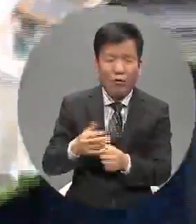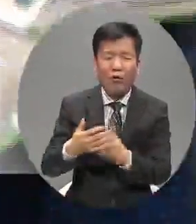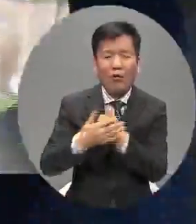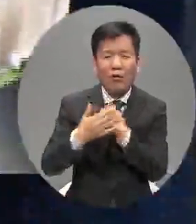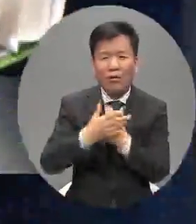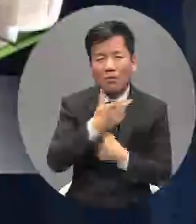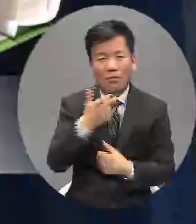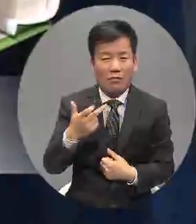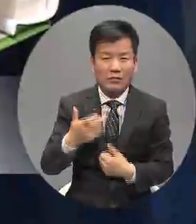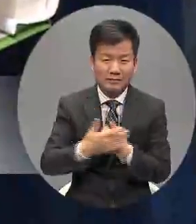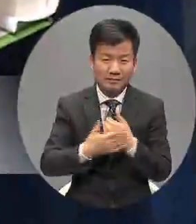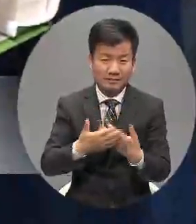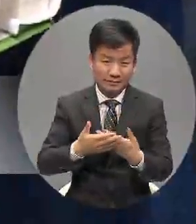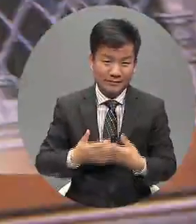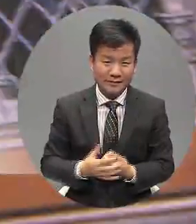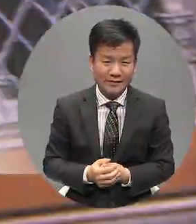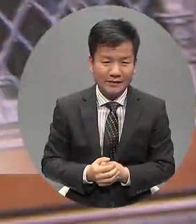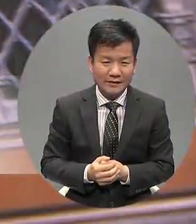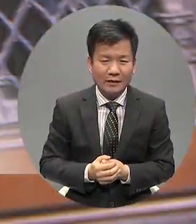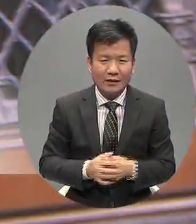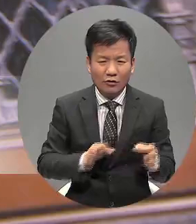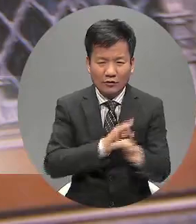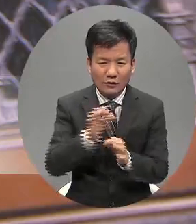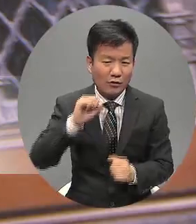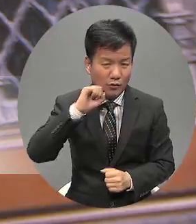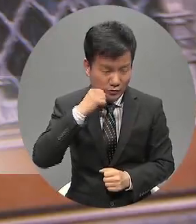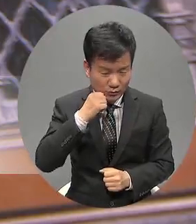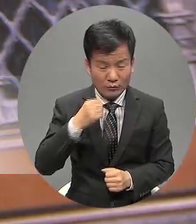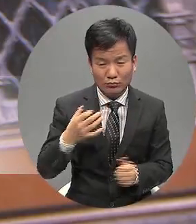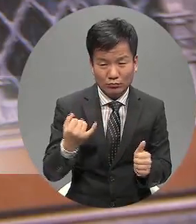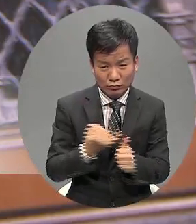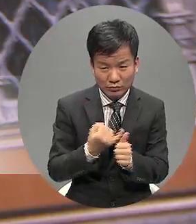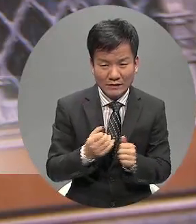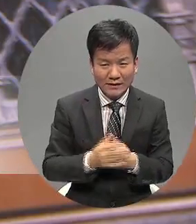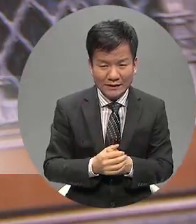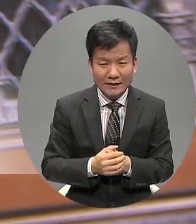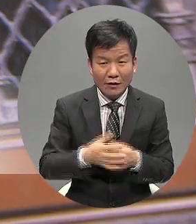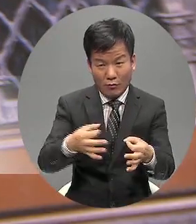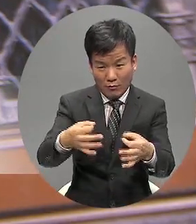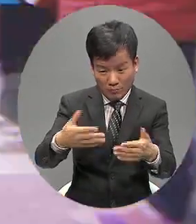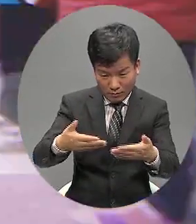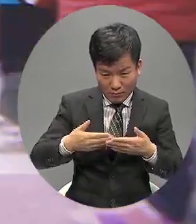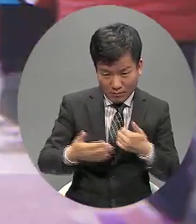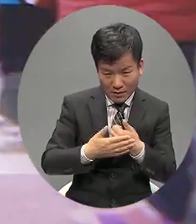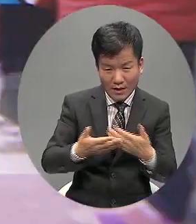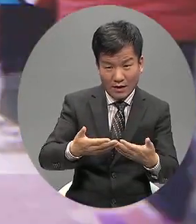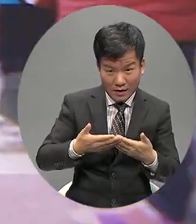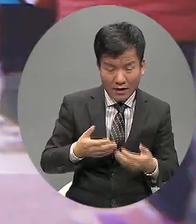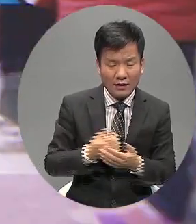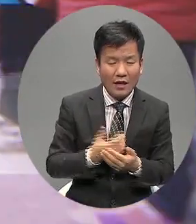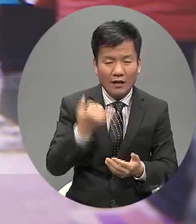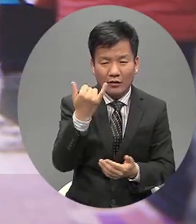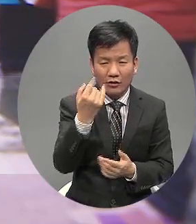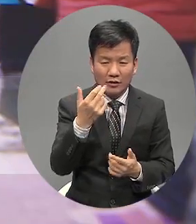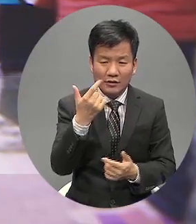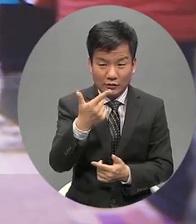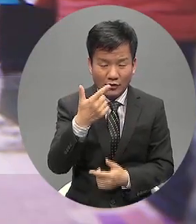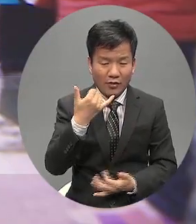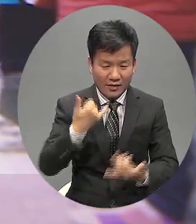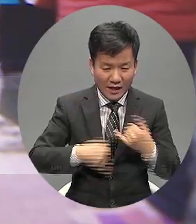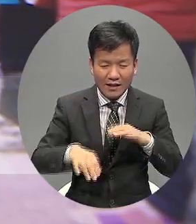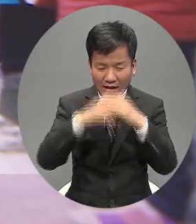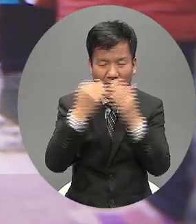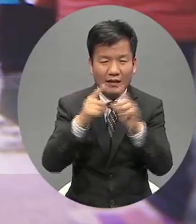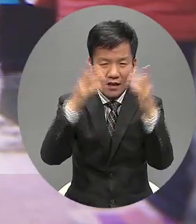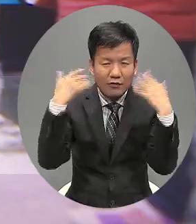됐습니다. 한때 경제적 어려움을 겪었던 부부는 지역 장학금에 도움을 받았고 여섯 딸을 모두 대학까지